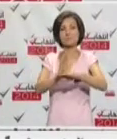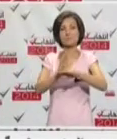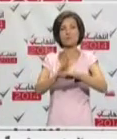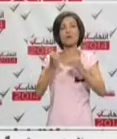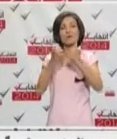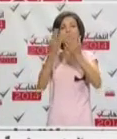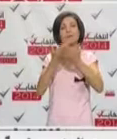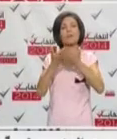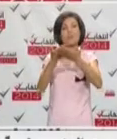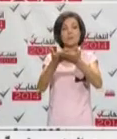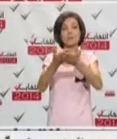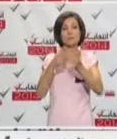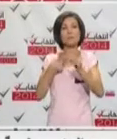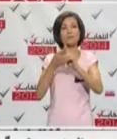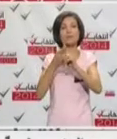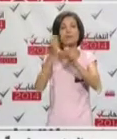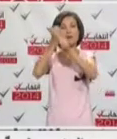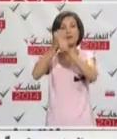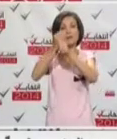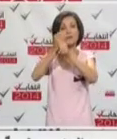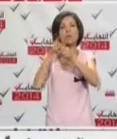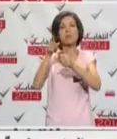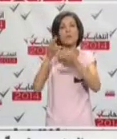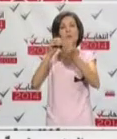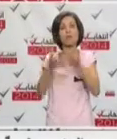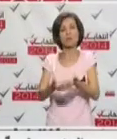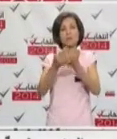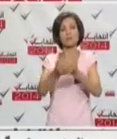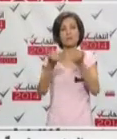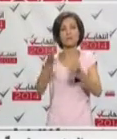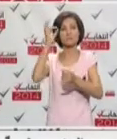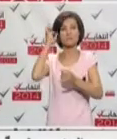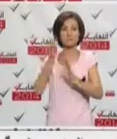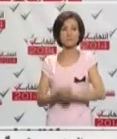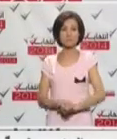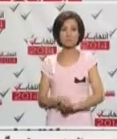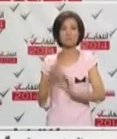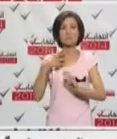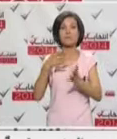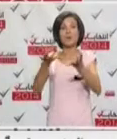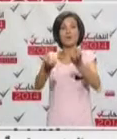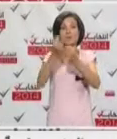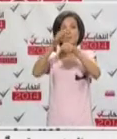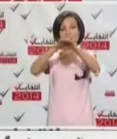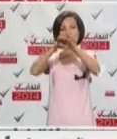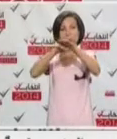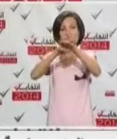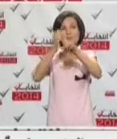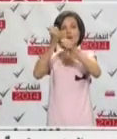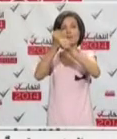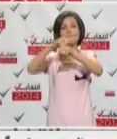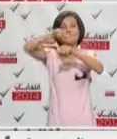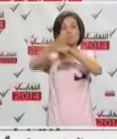ومساعدتها في الحصول على عمل عوض اعتبارها مشكله للبلاد النهوض بالقطاع العمل